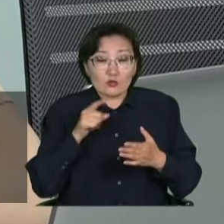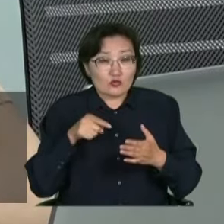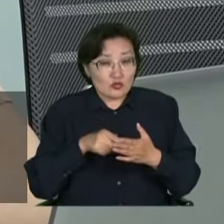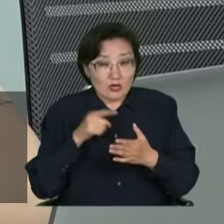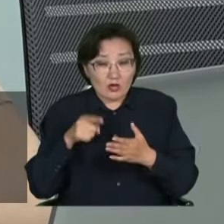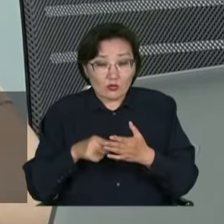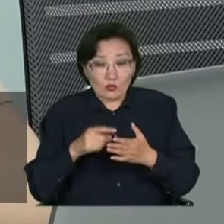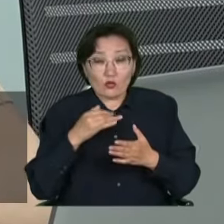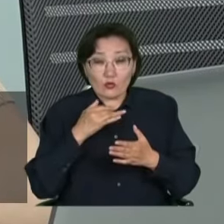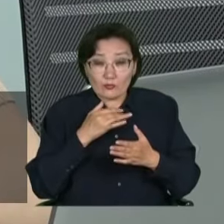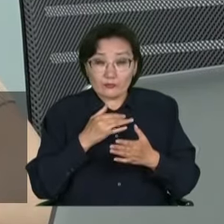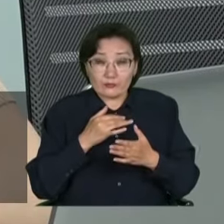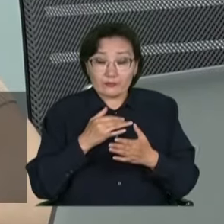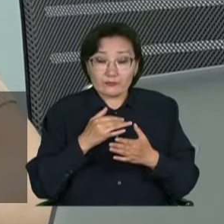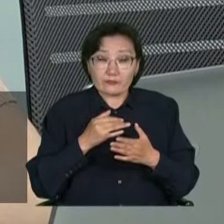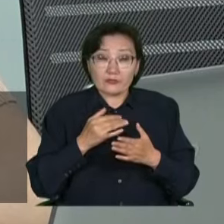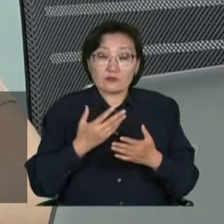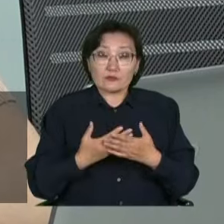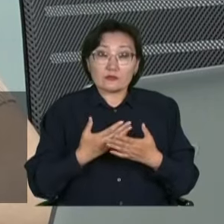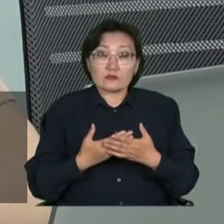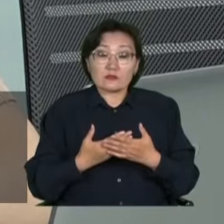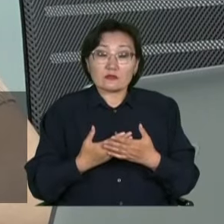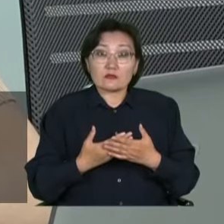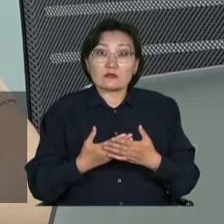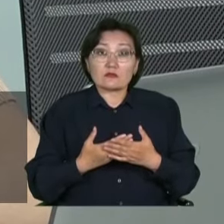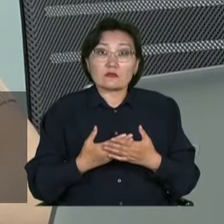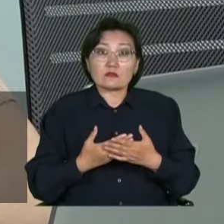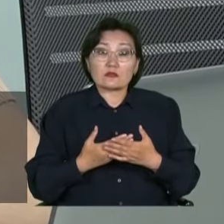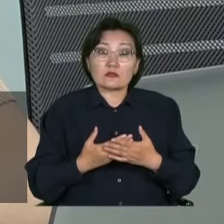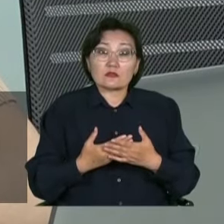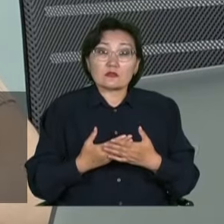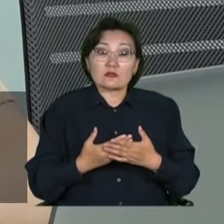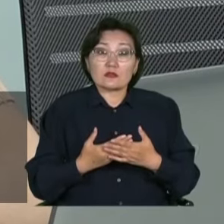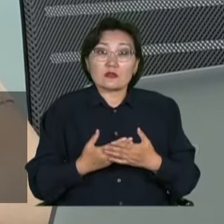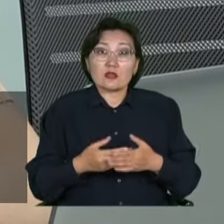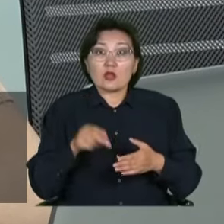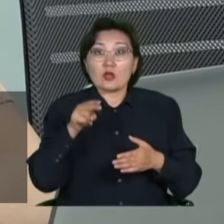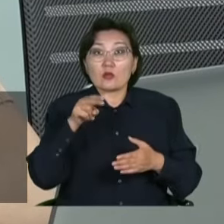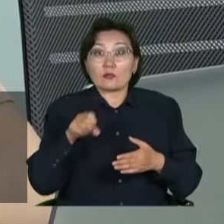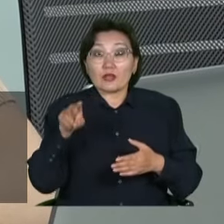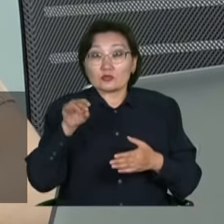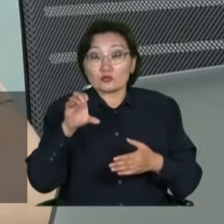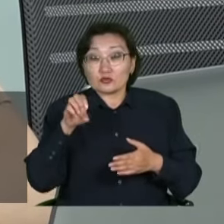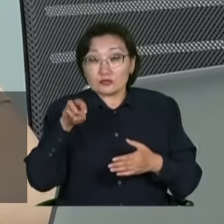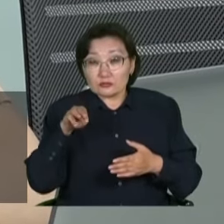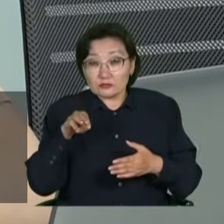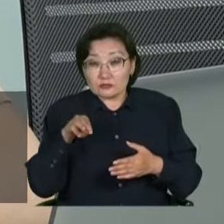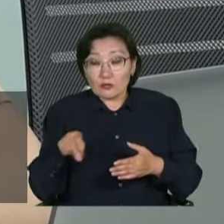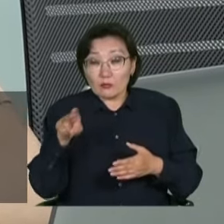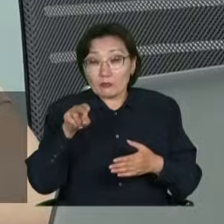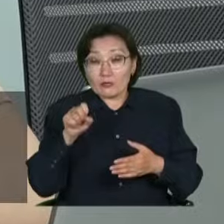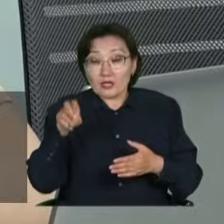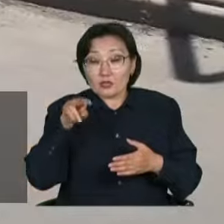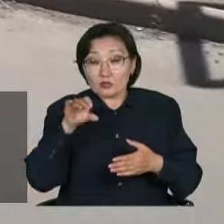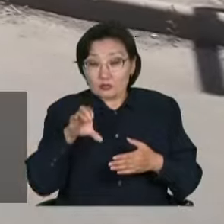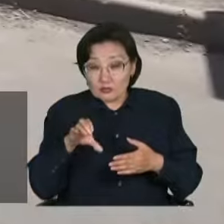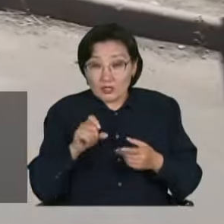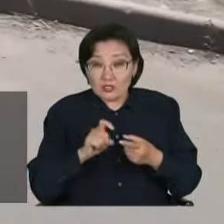арасында кемшіліктеріміз бар. Енді пандустар жайында мысалға кемшіліктер